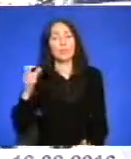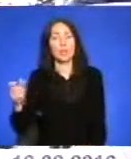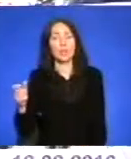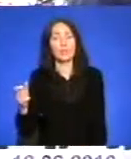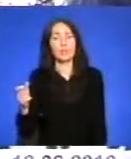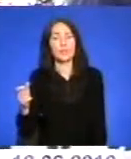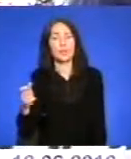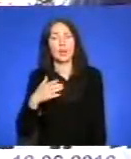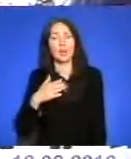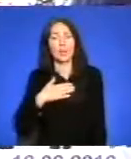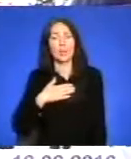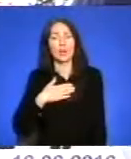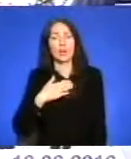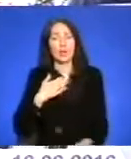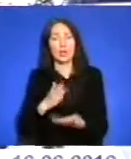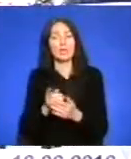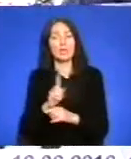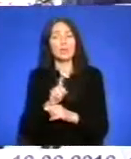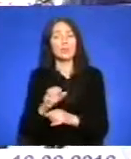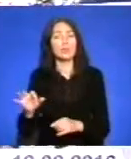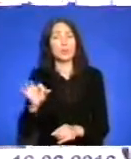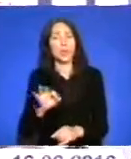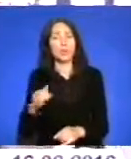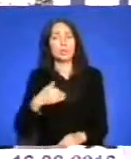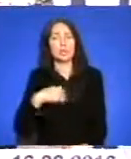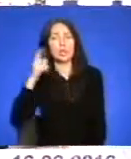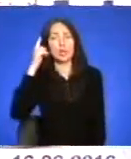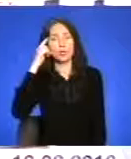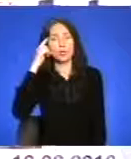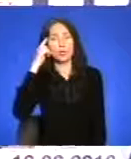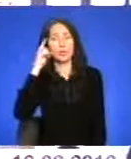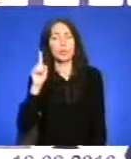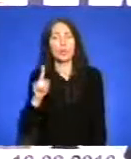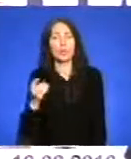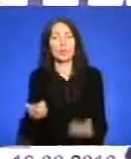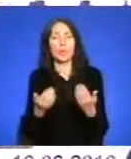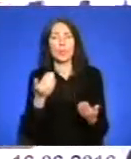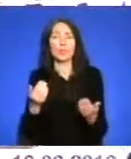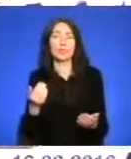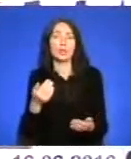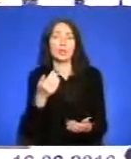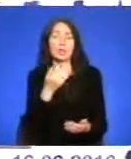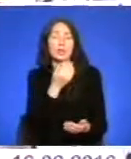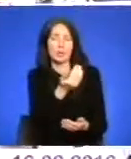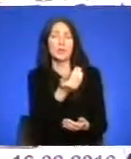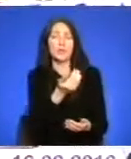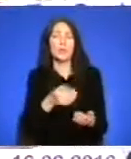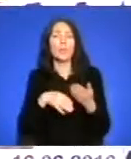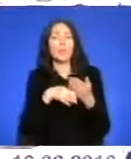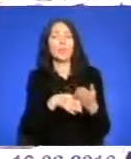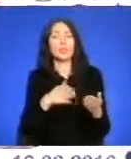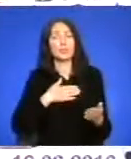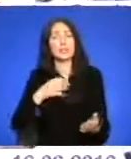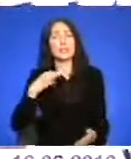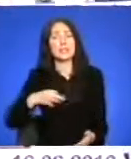ми є з Тернополя, з Тернопільської області. Я думаю, що може вони поможуть, щоб наші сини повернулися